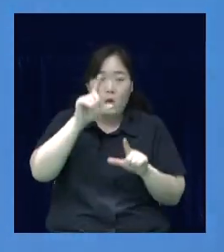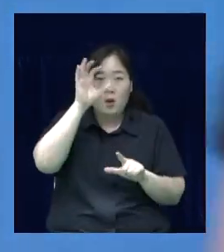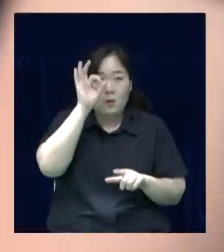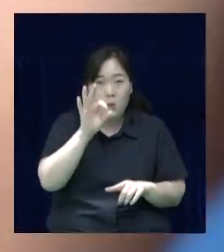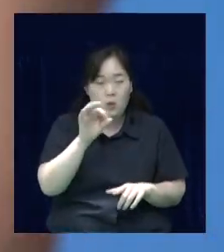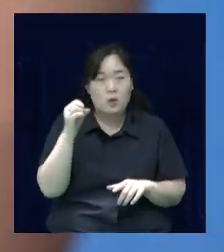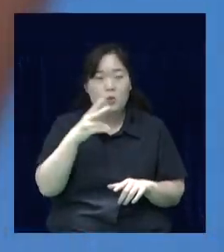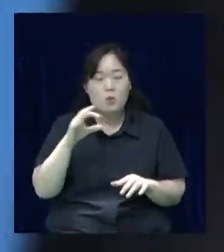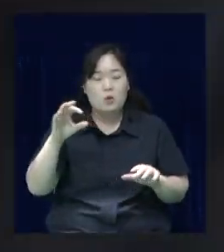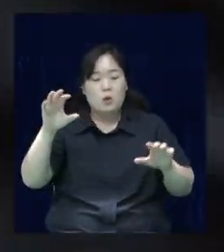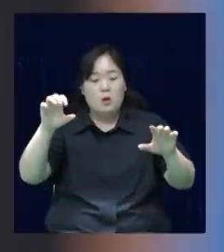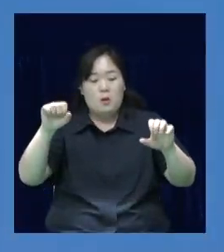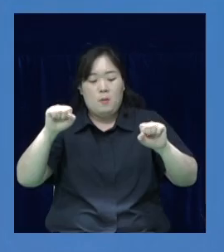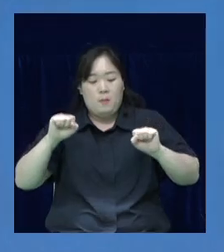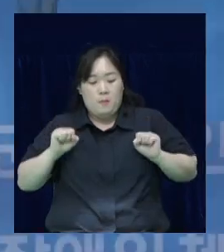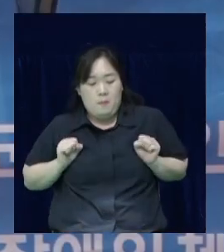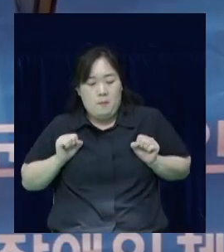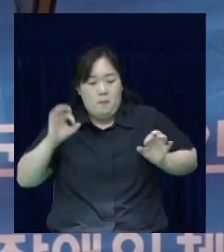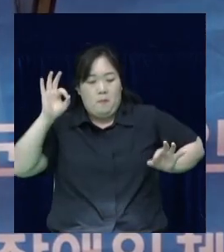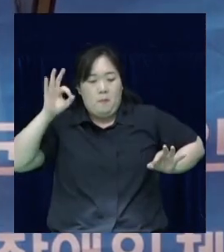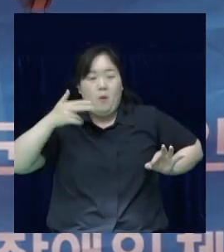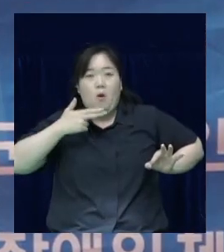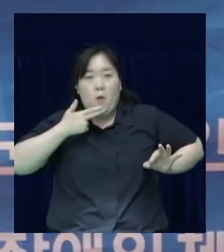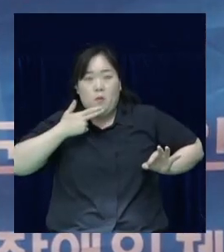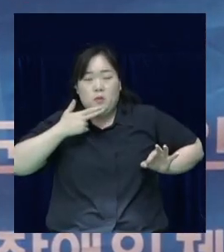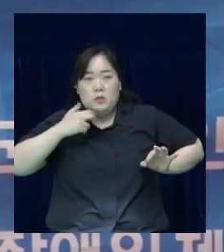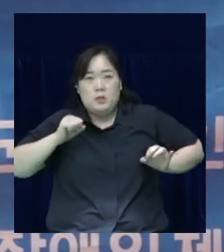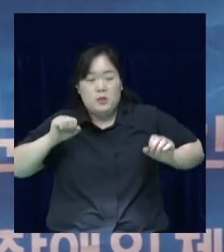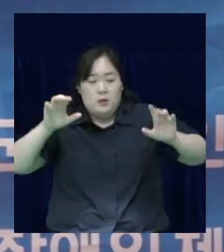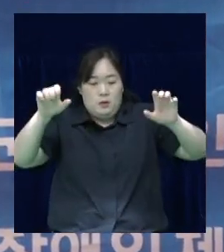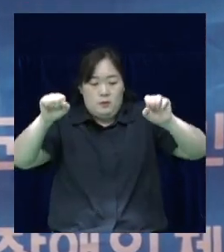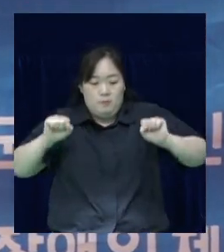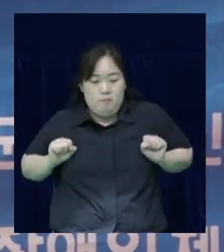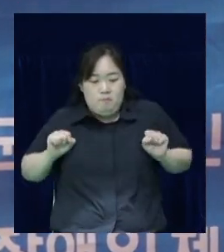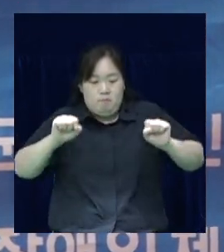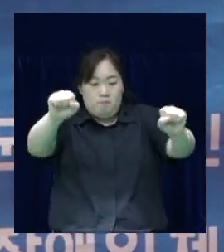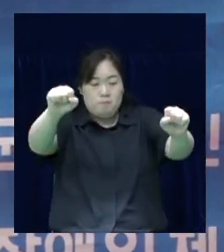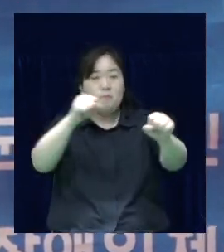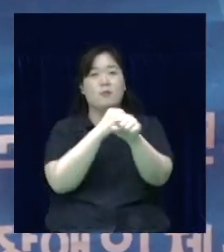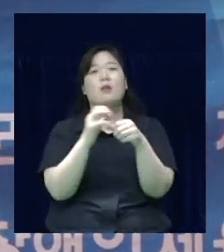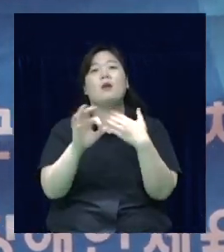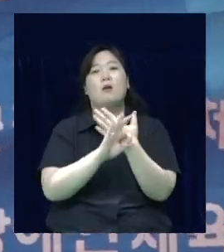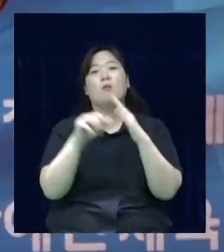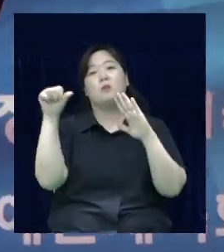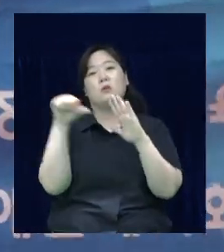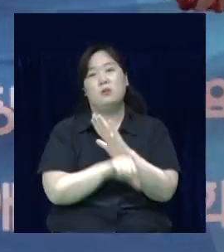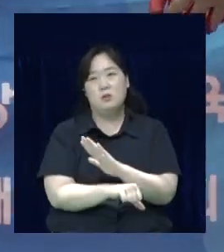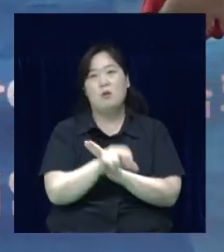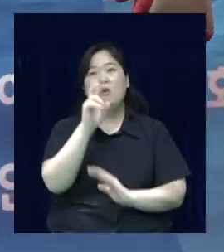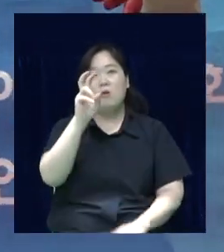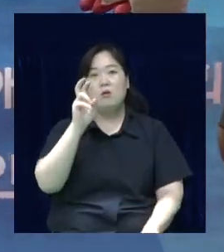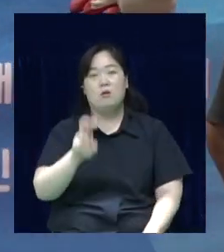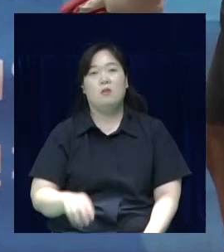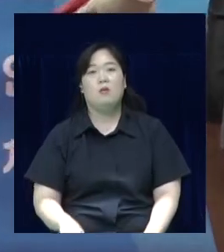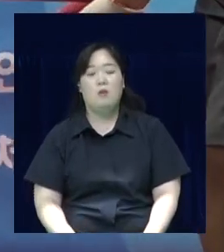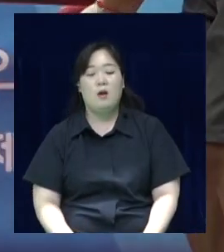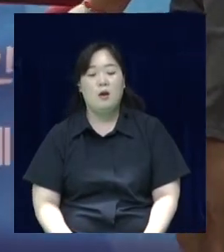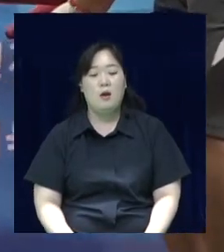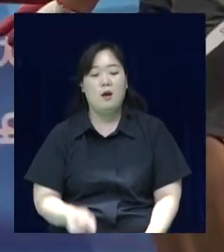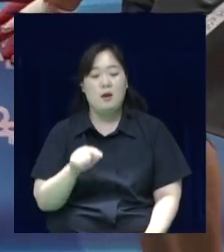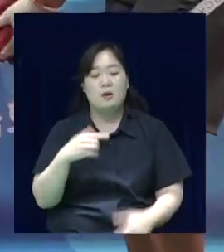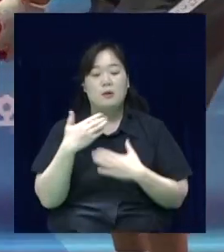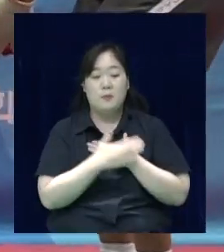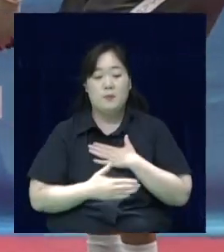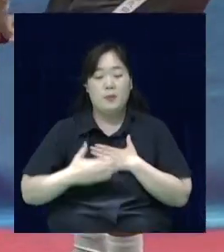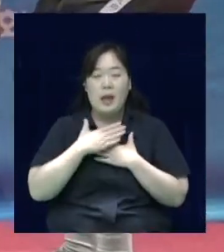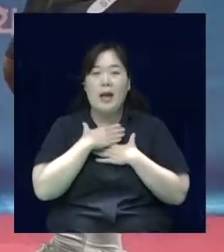있어서 그냥 그대로 이어진다거나 하면 또 실격될 처리가 좀 가능성이 높죠. 네, 맞습니다. 시청자분들께서 보시기에 네. 불안한 자세 또